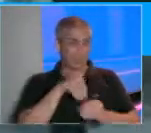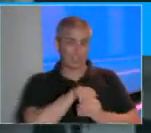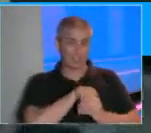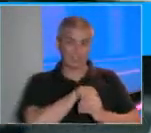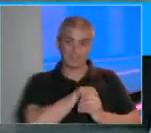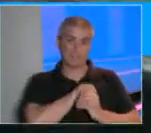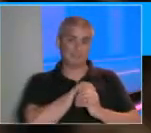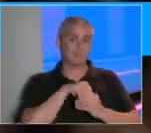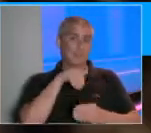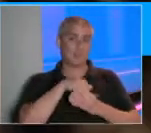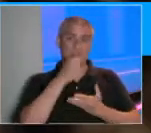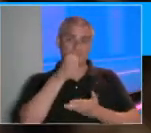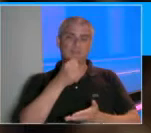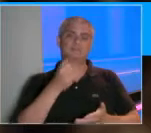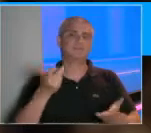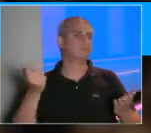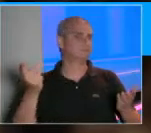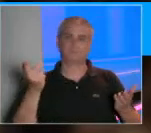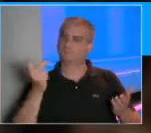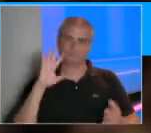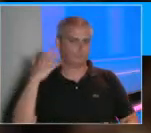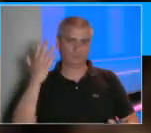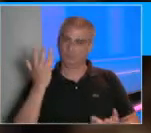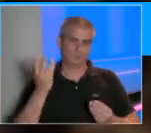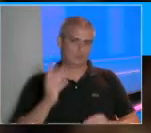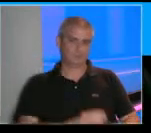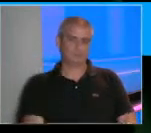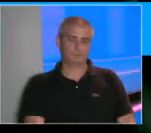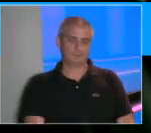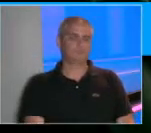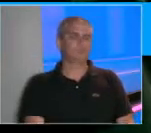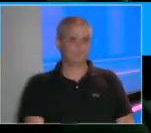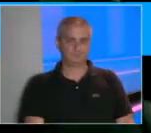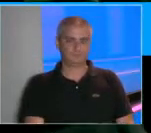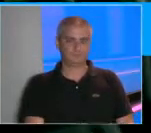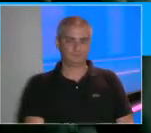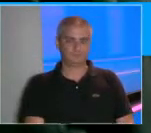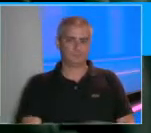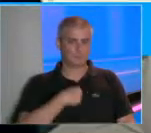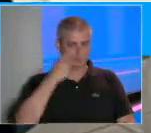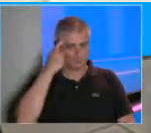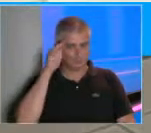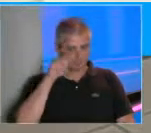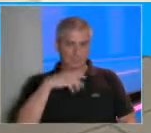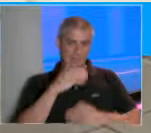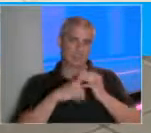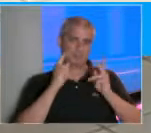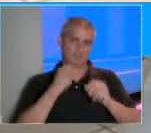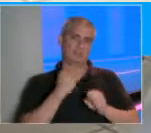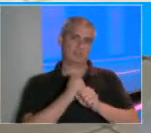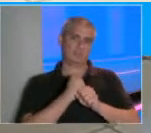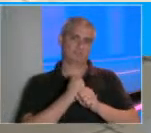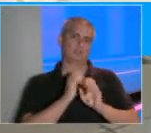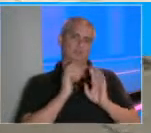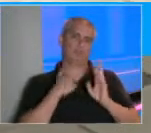לתוך התקציב, אז לא יקצו שעות התורנות. ולכן אני חושבת שזה המהלך שצריך לעשות,